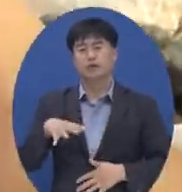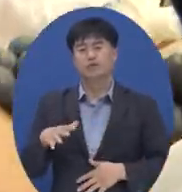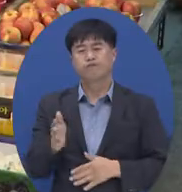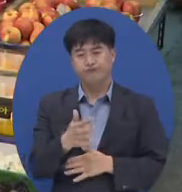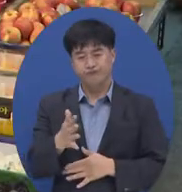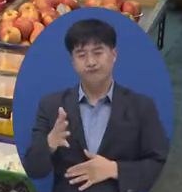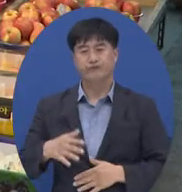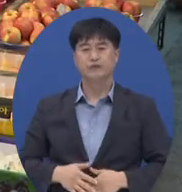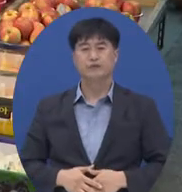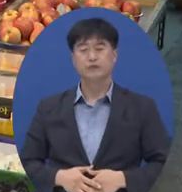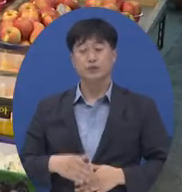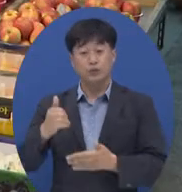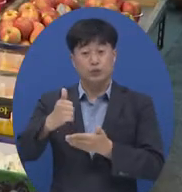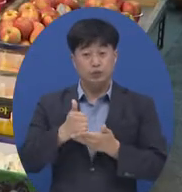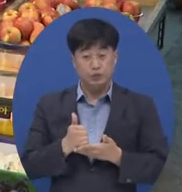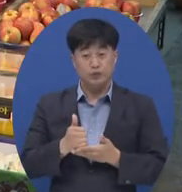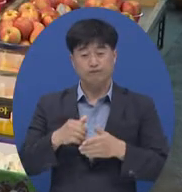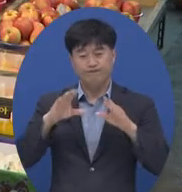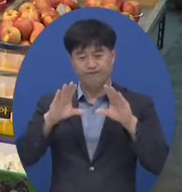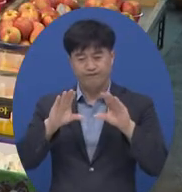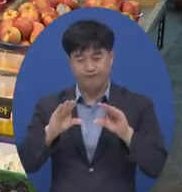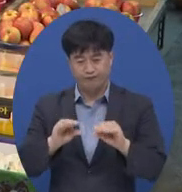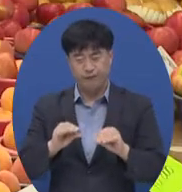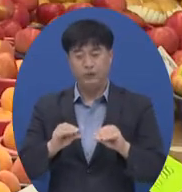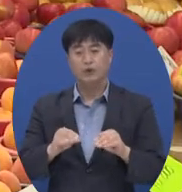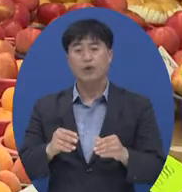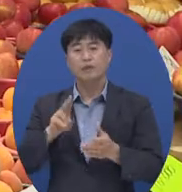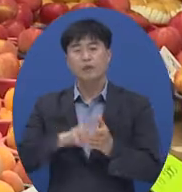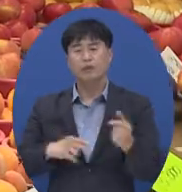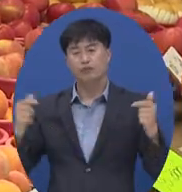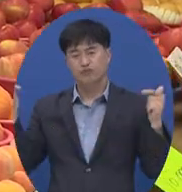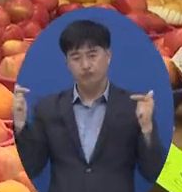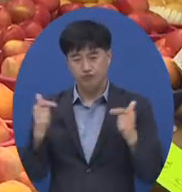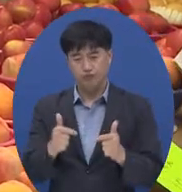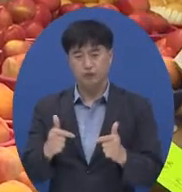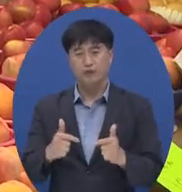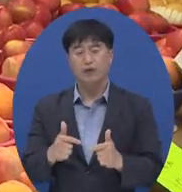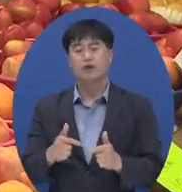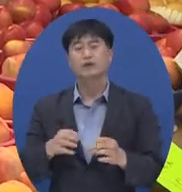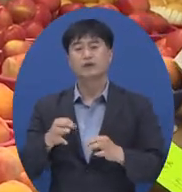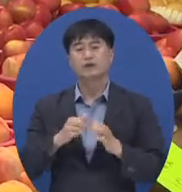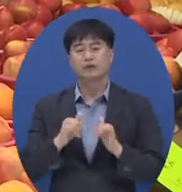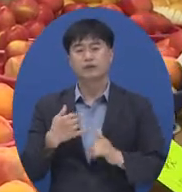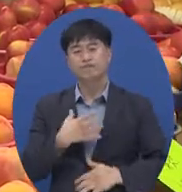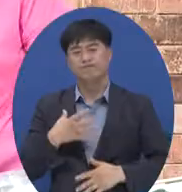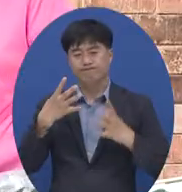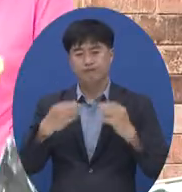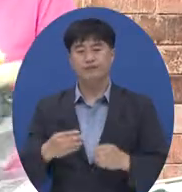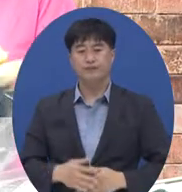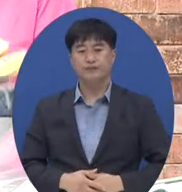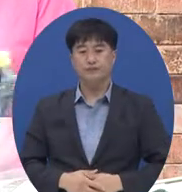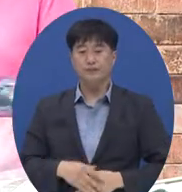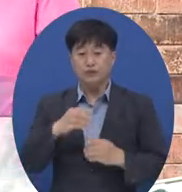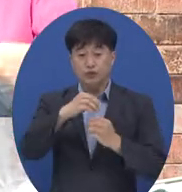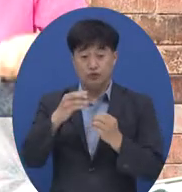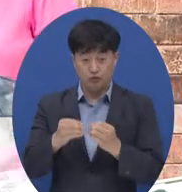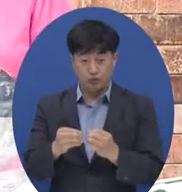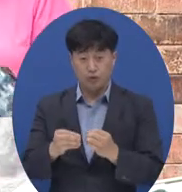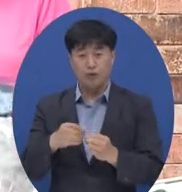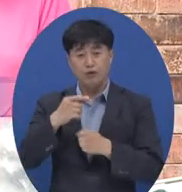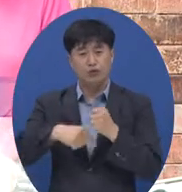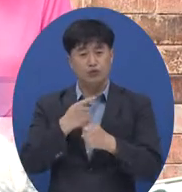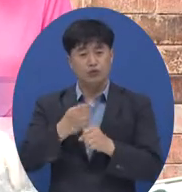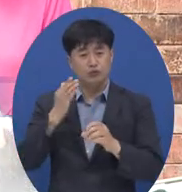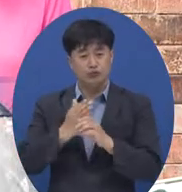얼어붙었습니다. 손님 발길은 뜸해지고 매출도 크게 줄어 상인들 시름이 깊습니다. 추석 대목이